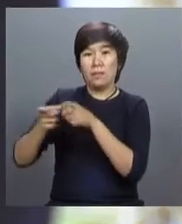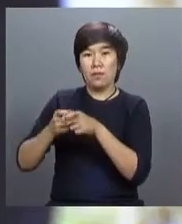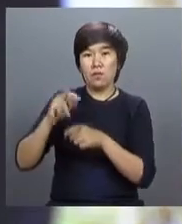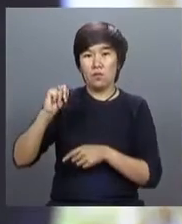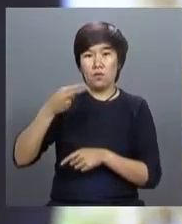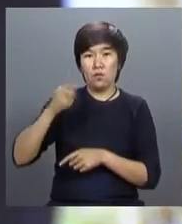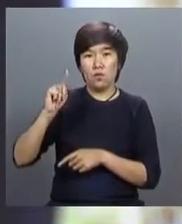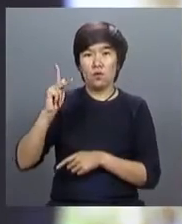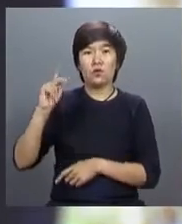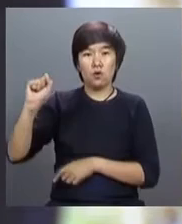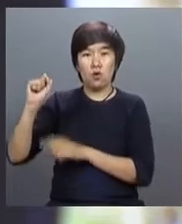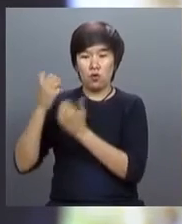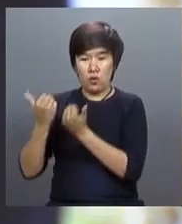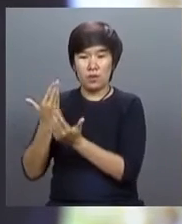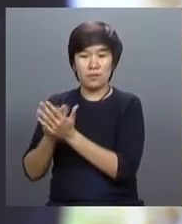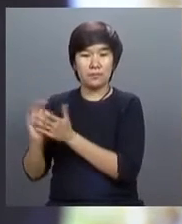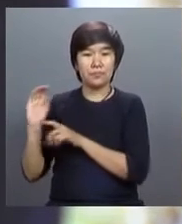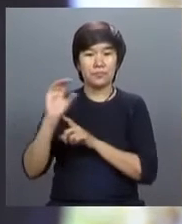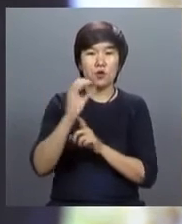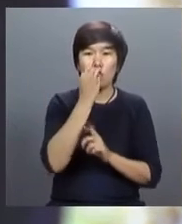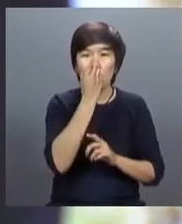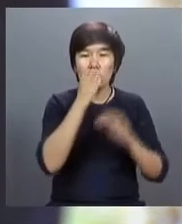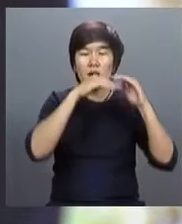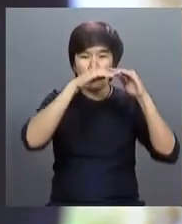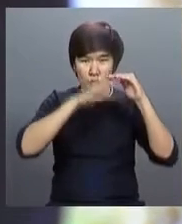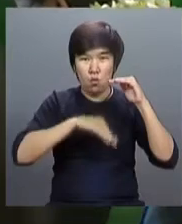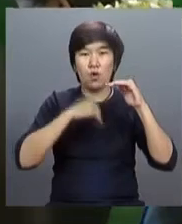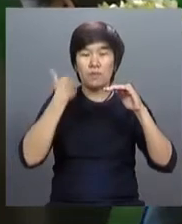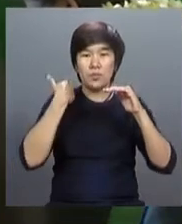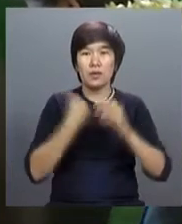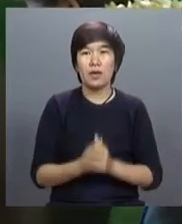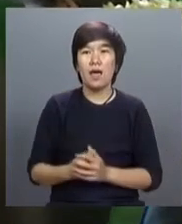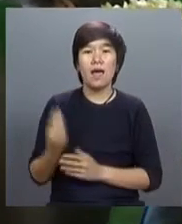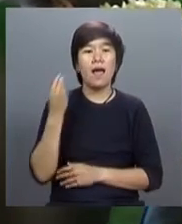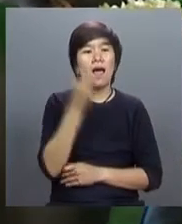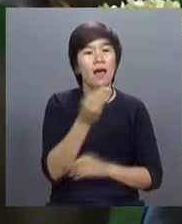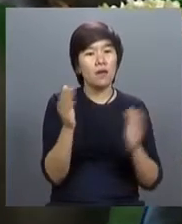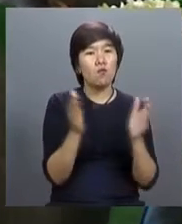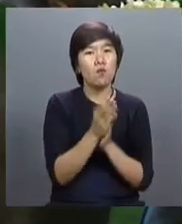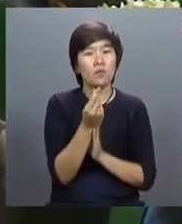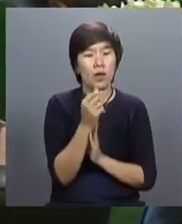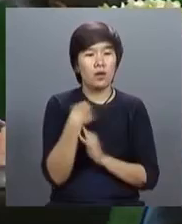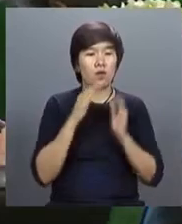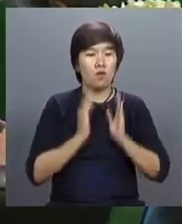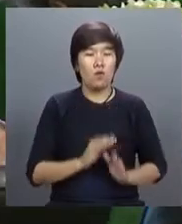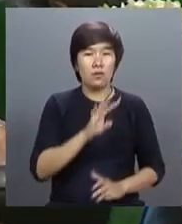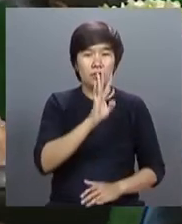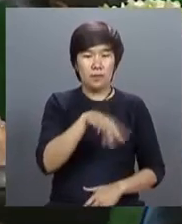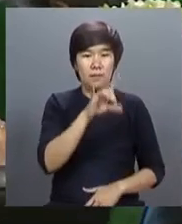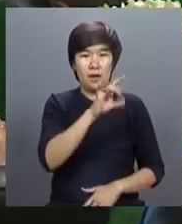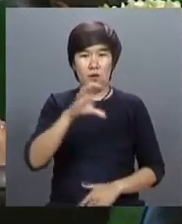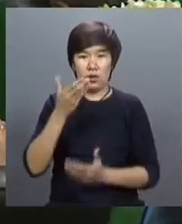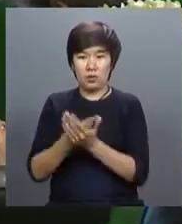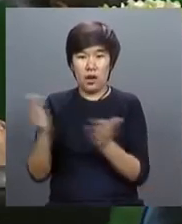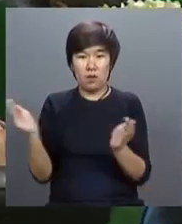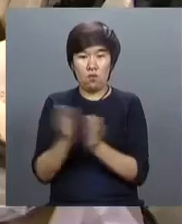ขณะนี้ธนาคารได้ปล่อยสินเชื่อดอกเบี้ยต่ำให้กับผู้ประกอบการเออเกษตรไปแล้วกว่า 4,800รายคิดเป็นวงเงิน